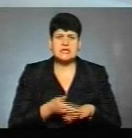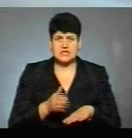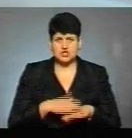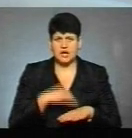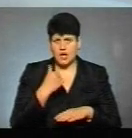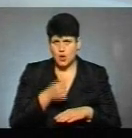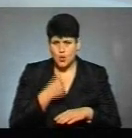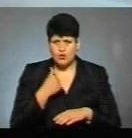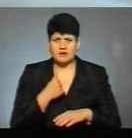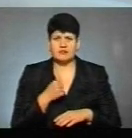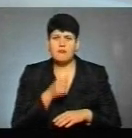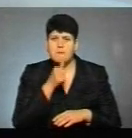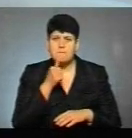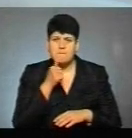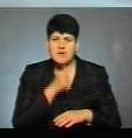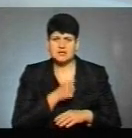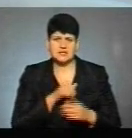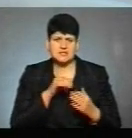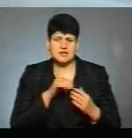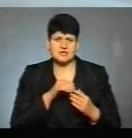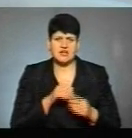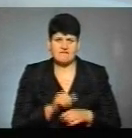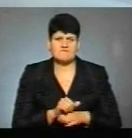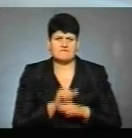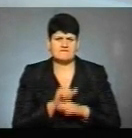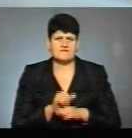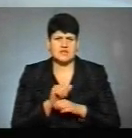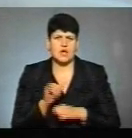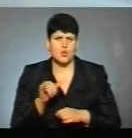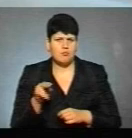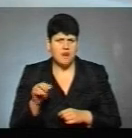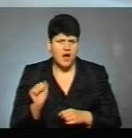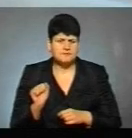років партизанської війни, там, підпілля, УПА,